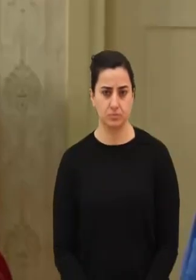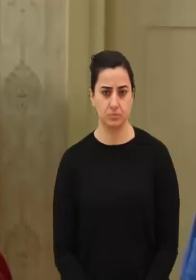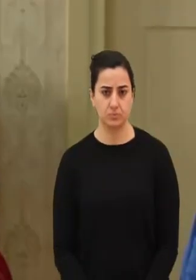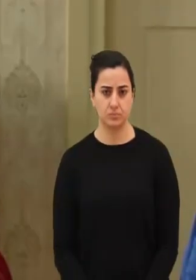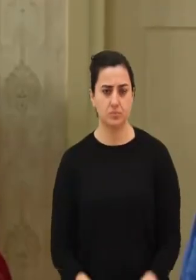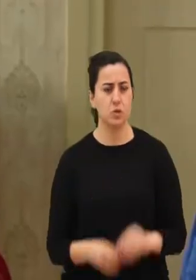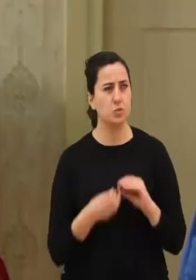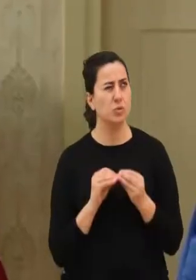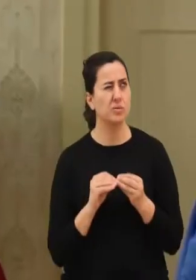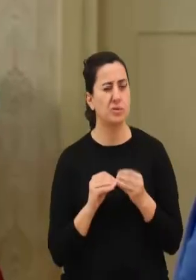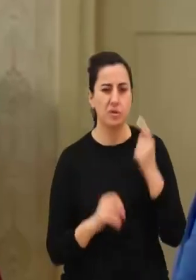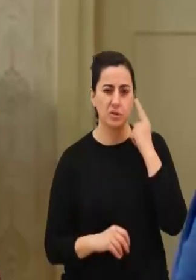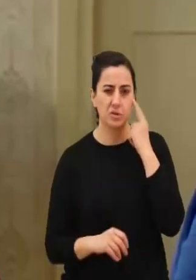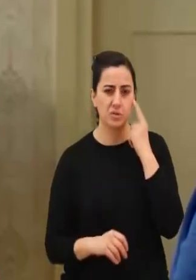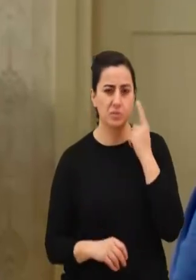Problem?